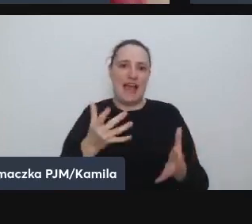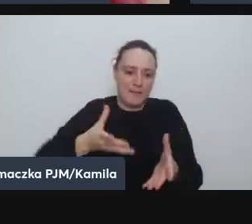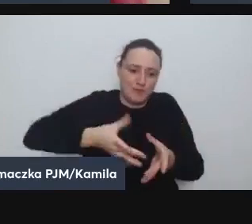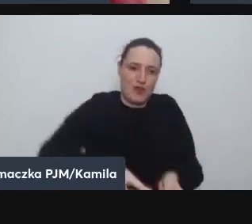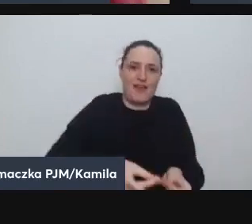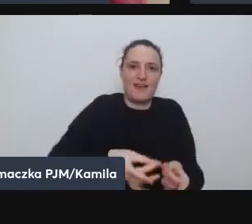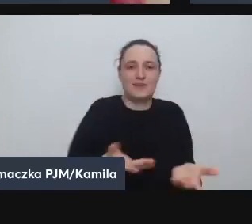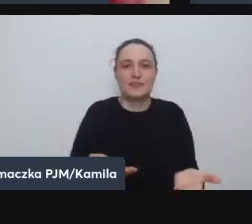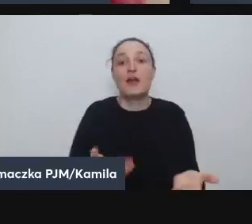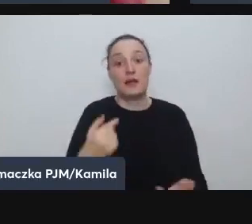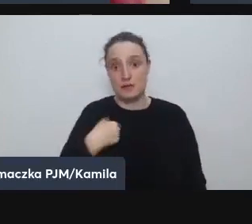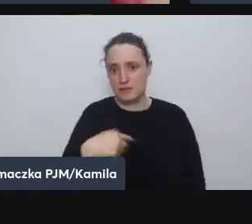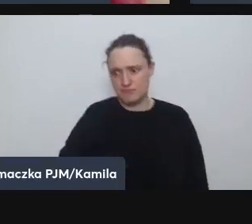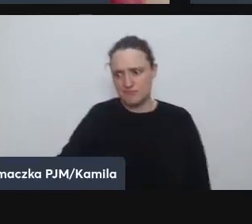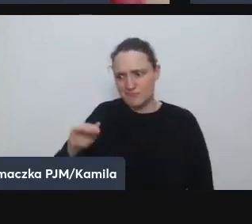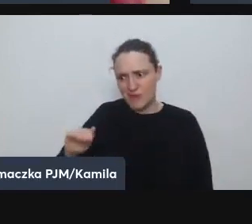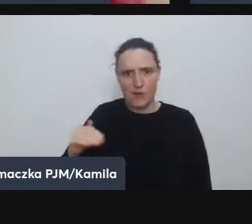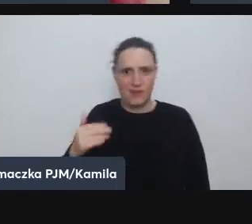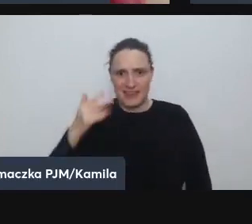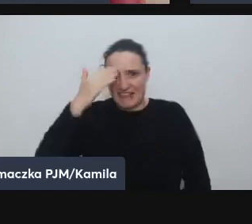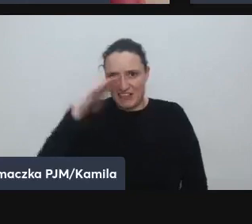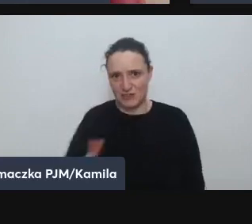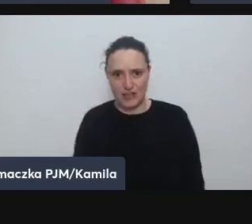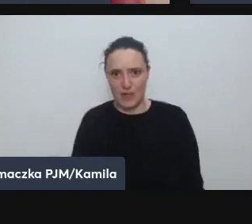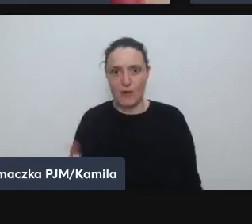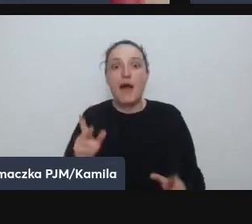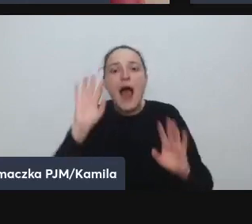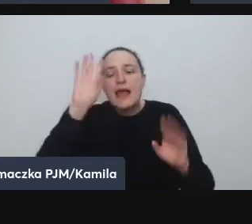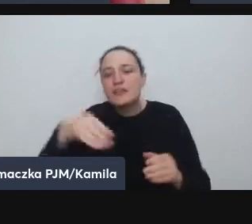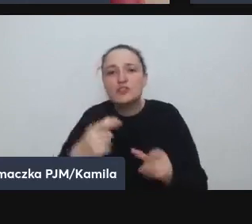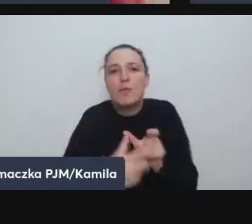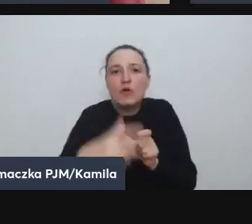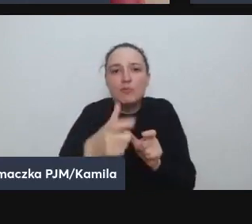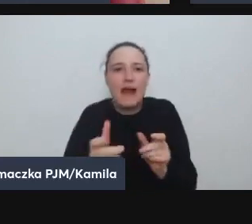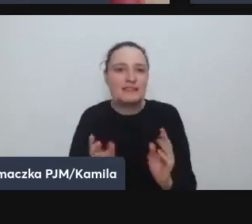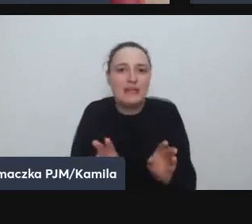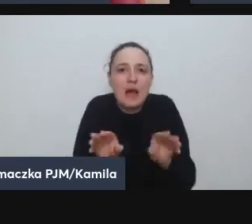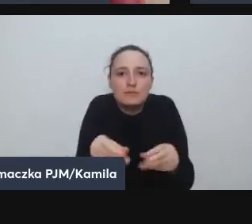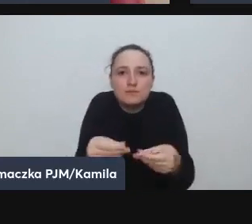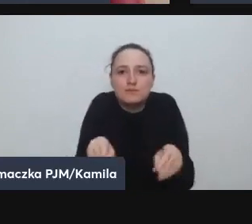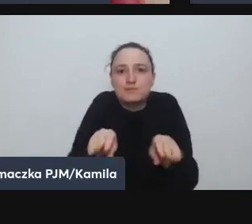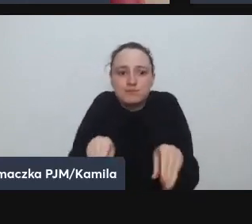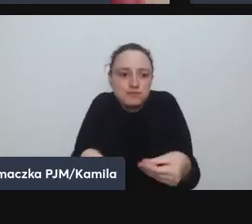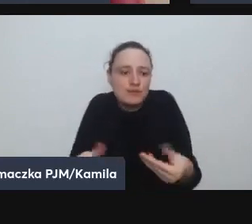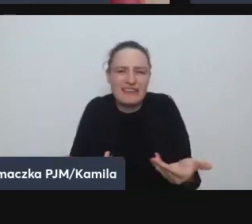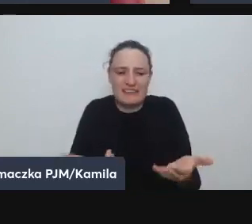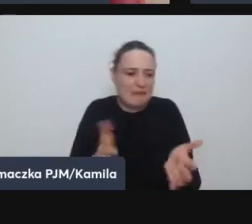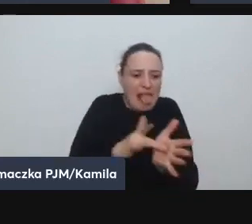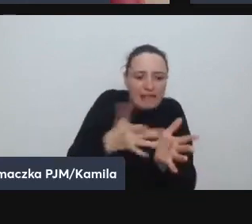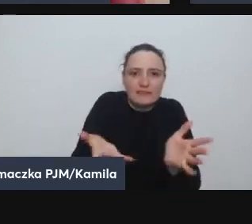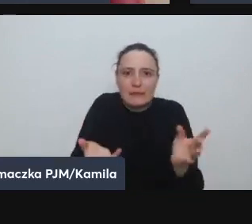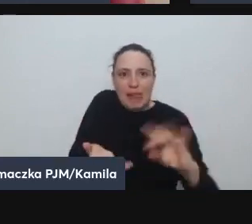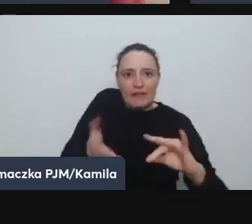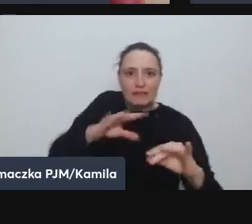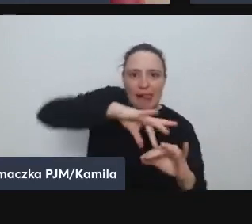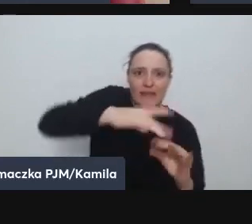pamiętam, że jak byłam mała, to nie było takie dla mnie oczywiste, a jeszcze te skrzydełka to już w ogóle, nie? To się przykleja nie tam, gdzie trzeba i wiecie, i się